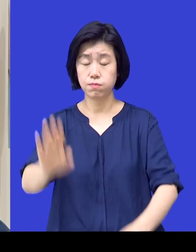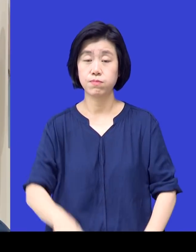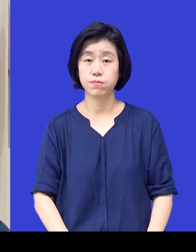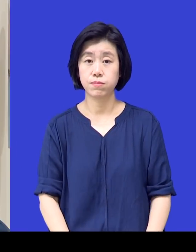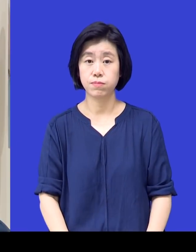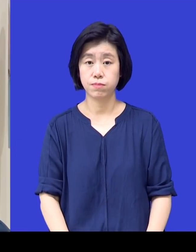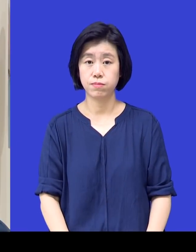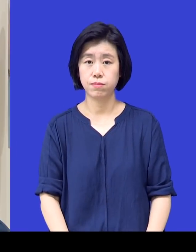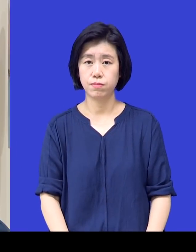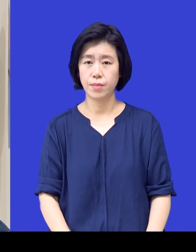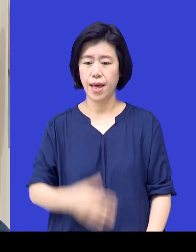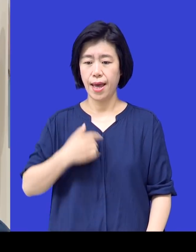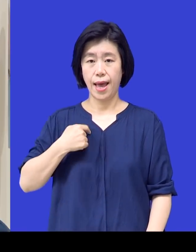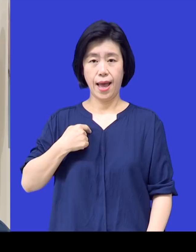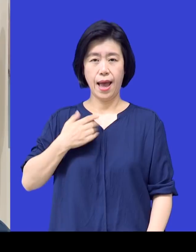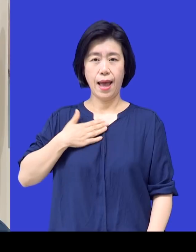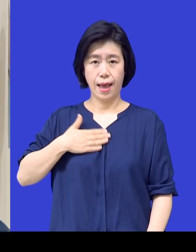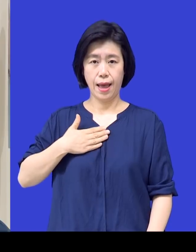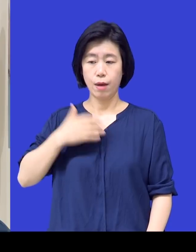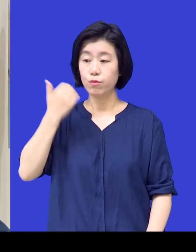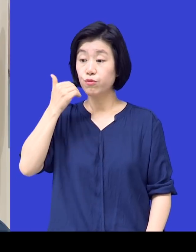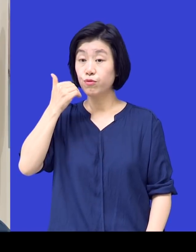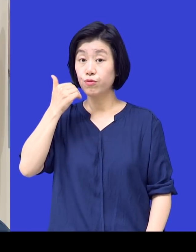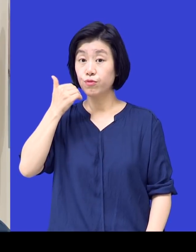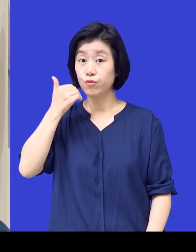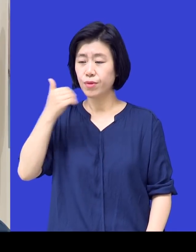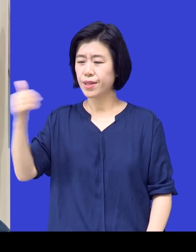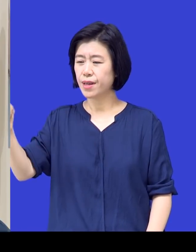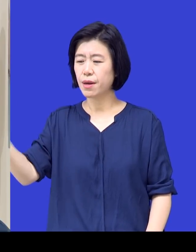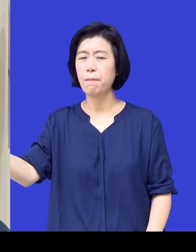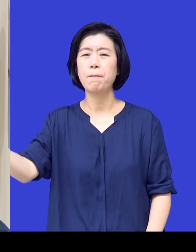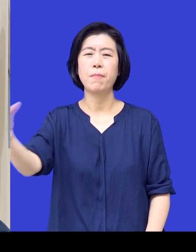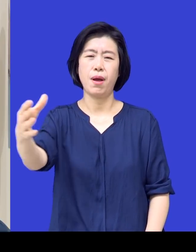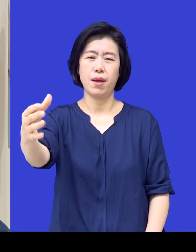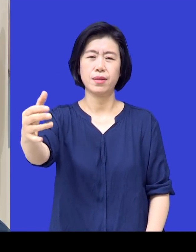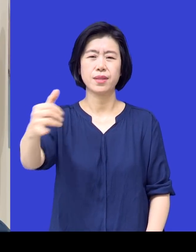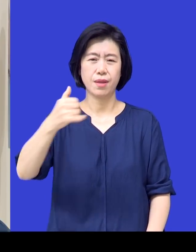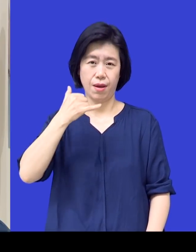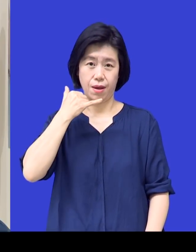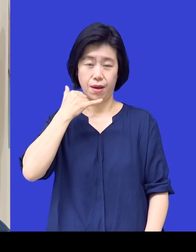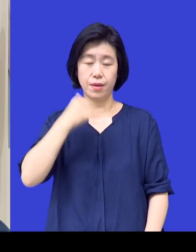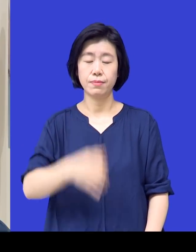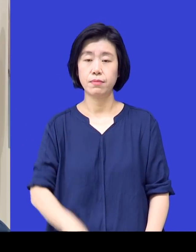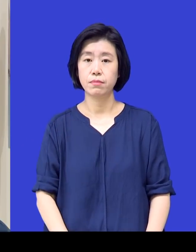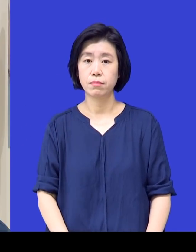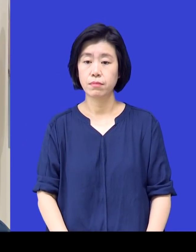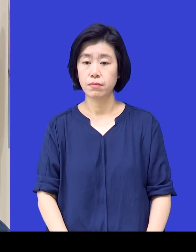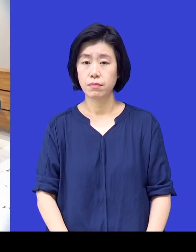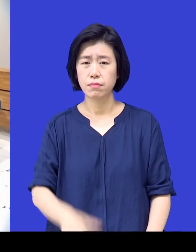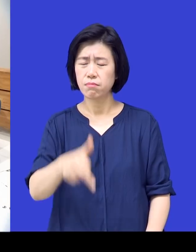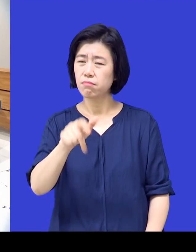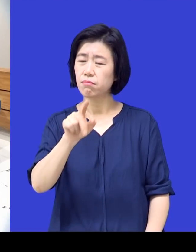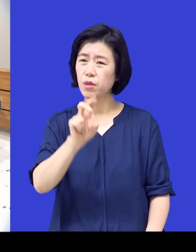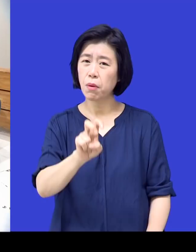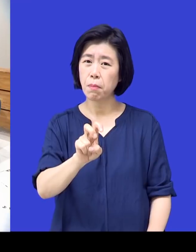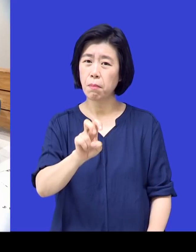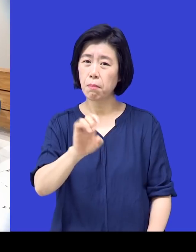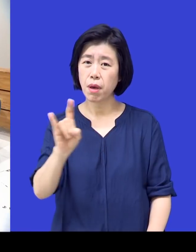그래서 텍사스에 있는 어느 교수가 당신을 추천했다. 네. 그래서 제가 컴패션 뭡니까? 이렇게 물었어요.